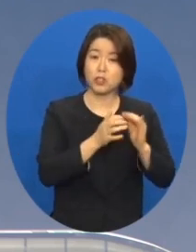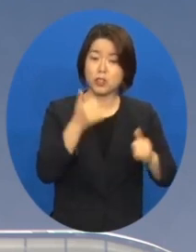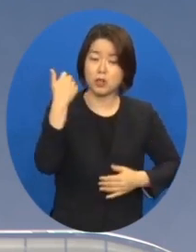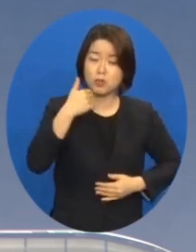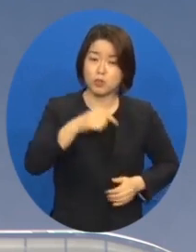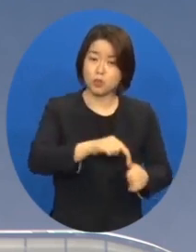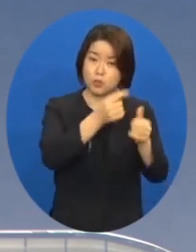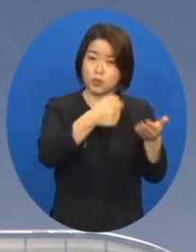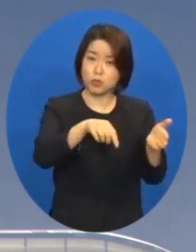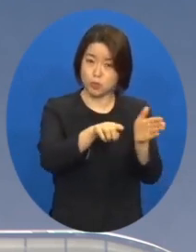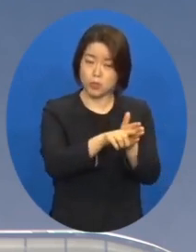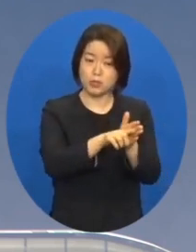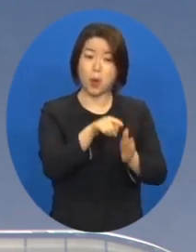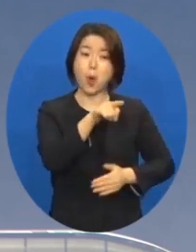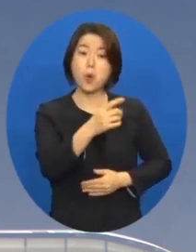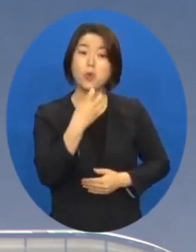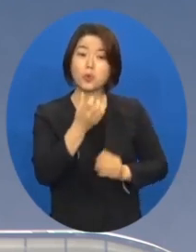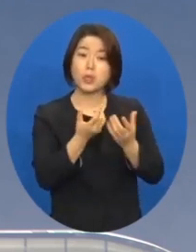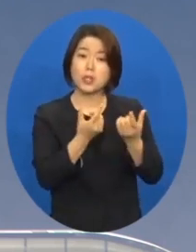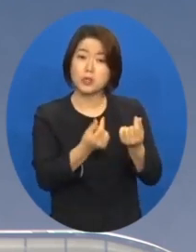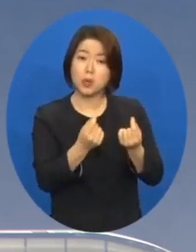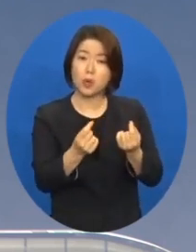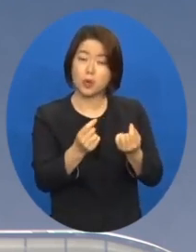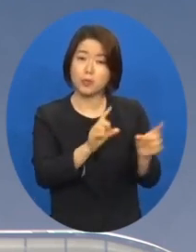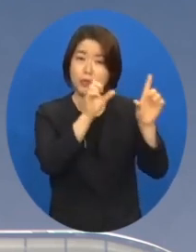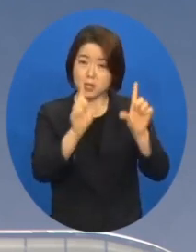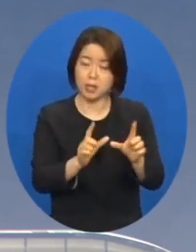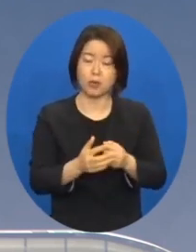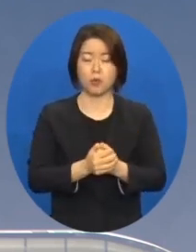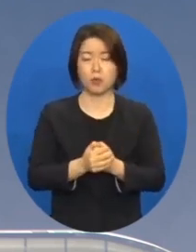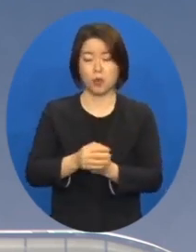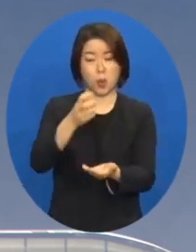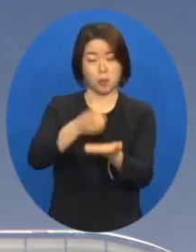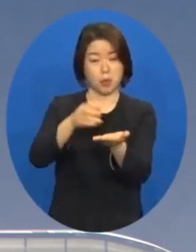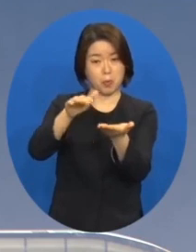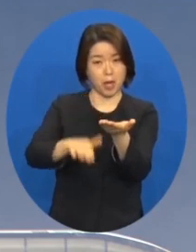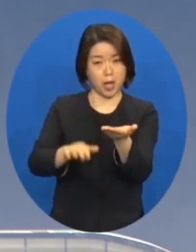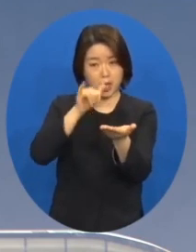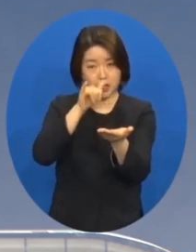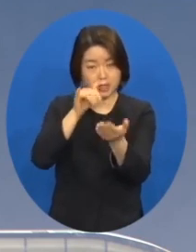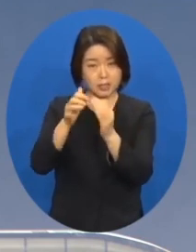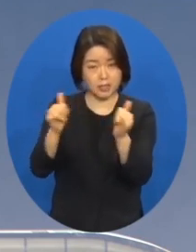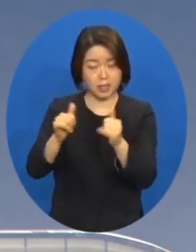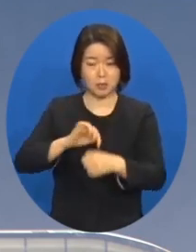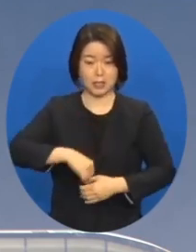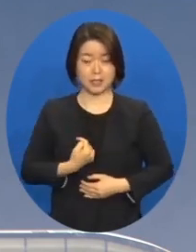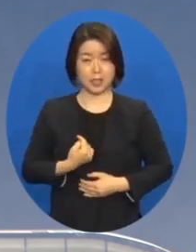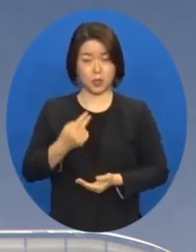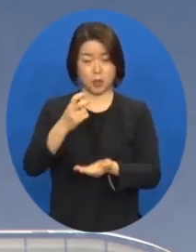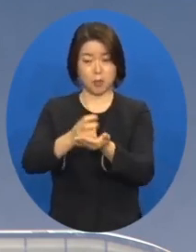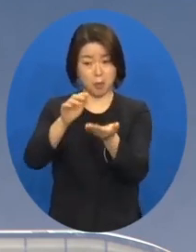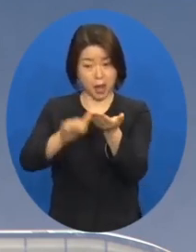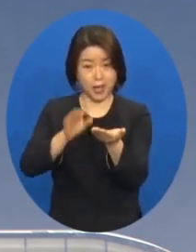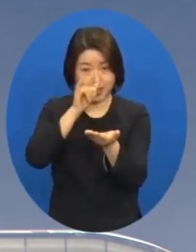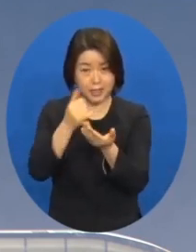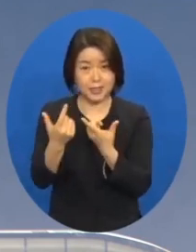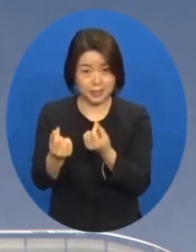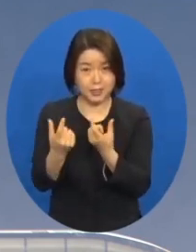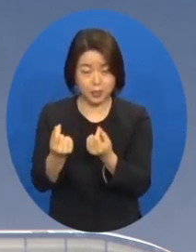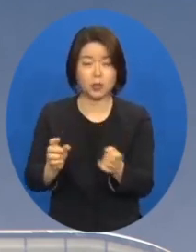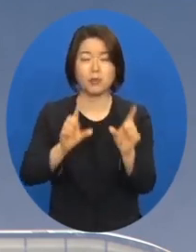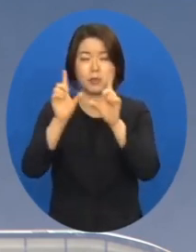구원하려고 유대인처럼 되었고 율법 아래에 있는 사람에게는 자기도 율법 아래 있는 사람처럼 그렇게